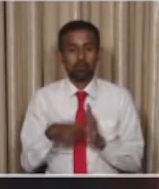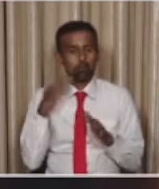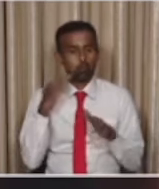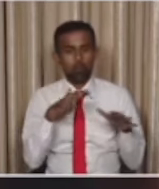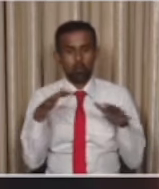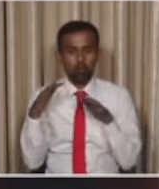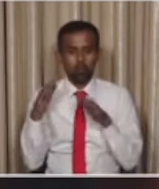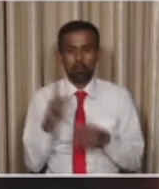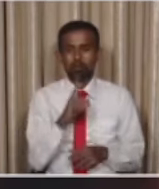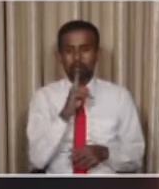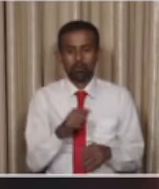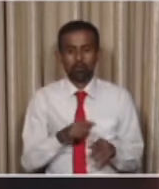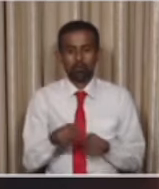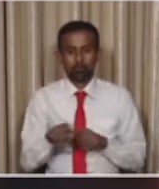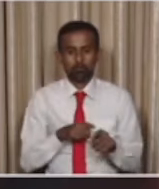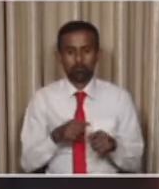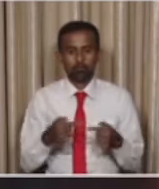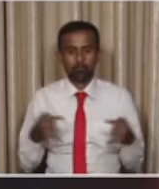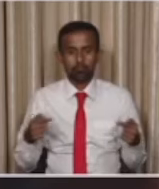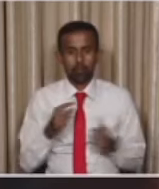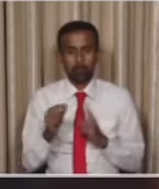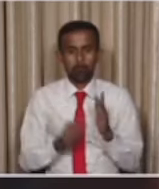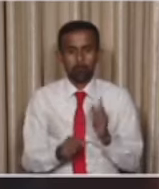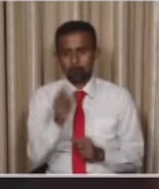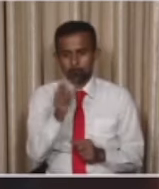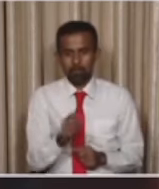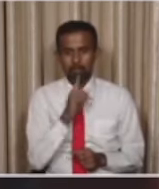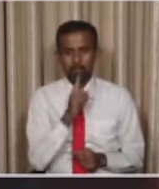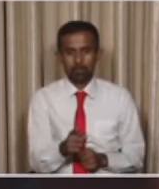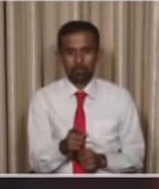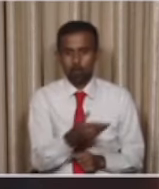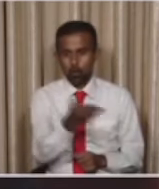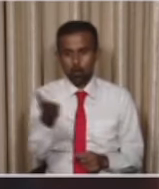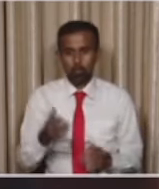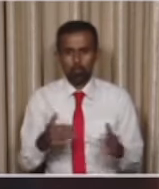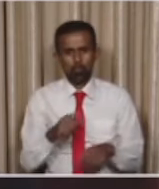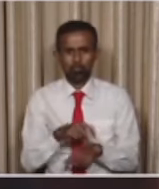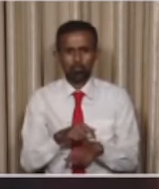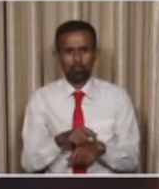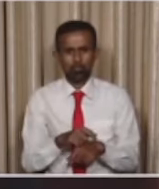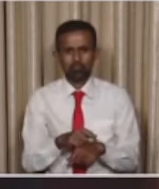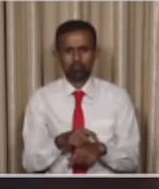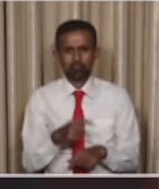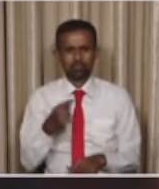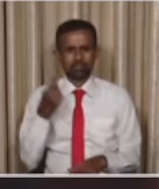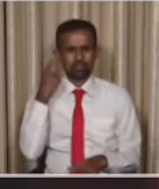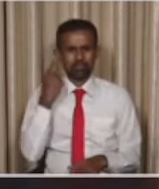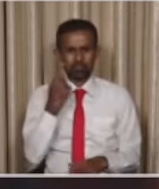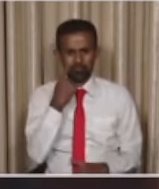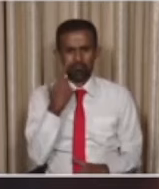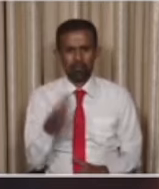ජනතාවට ප්‍රකාශ කරනවා ඒ වගේම විපක්ෂයේ මන්ත්‍රීවරුන්ට කියනවා අපි ඕගොල්ලෝ තවත් කල් තියෙනවා ඕගොල්ලෝ මේ ඊයේ මම